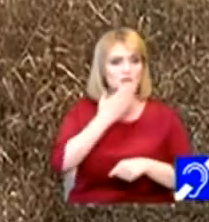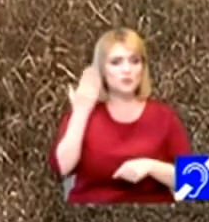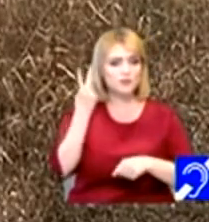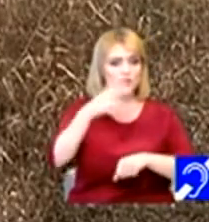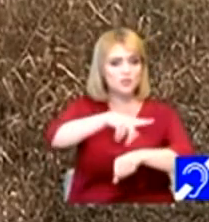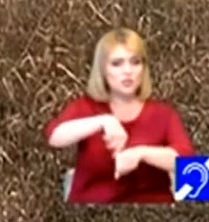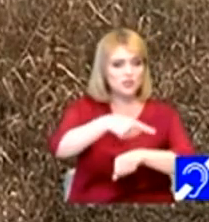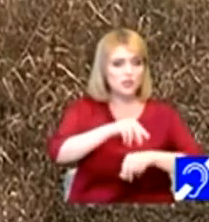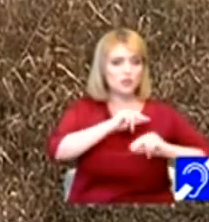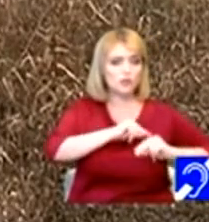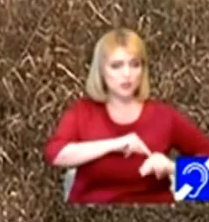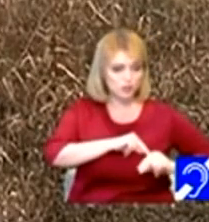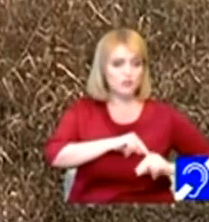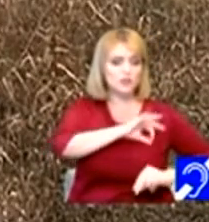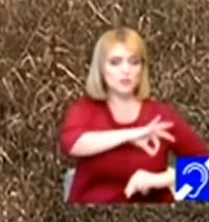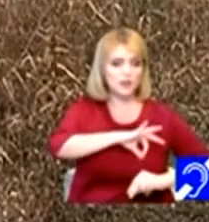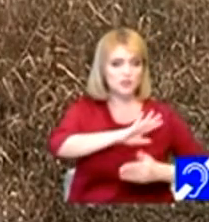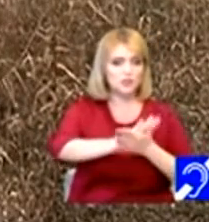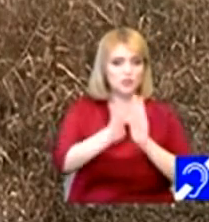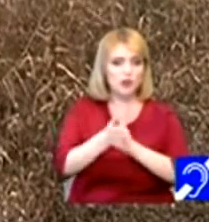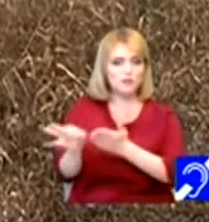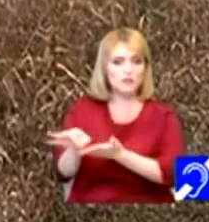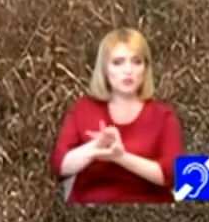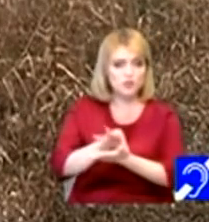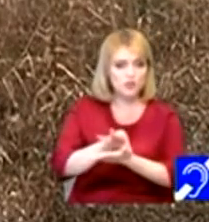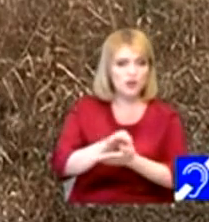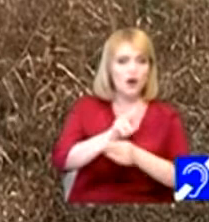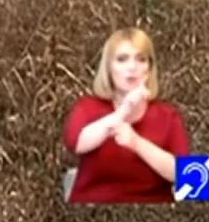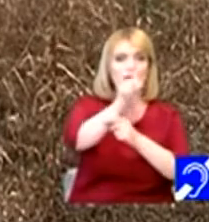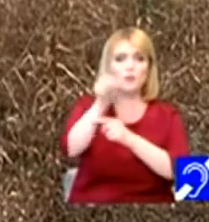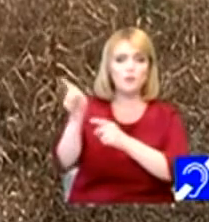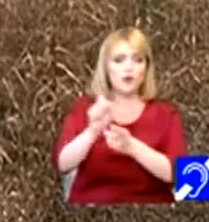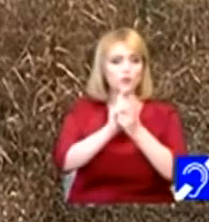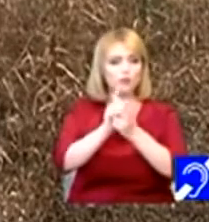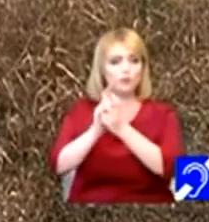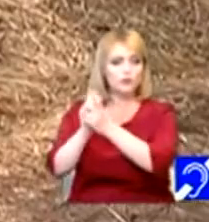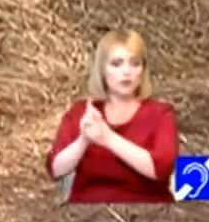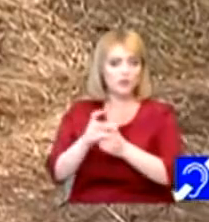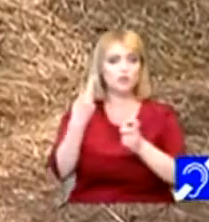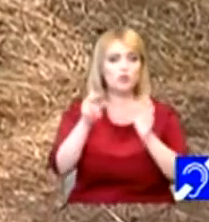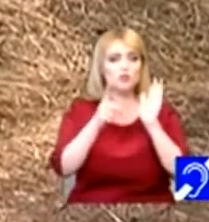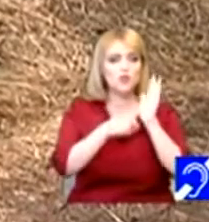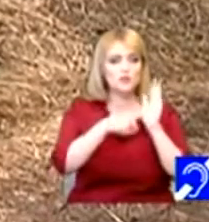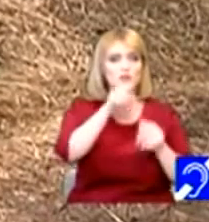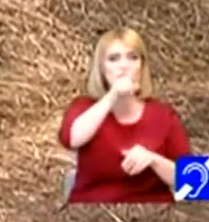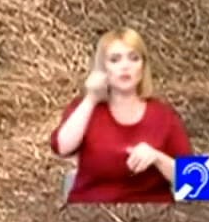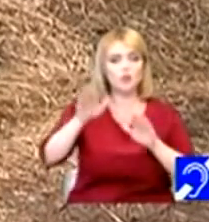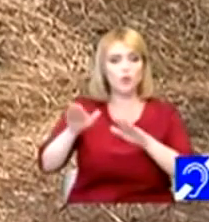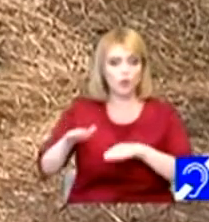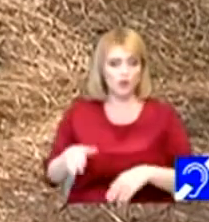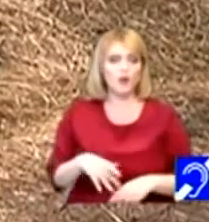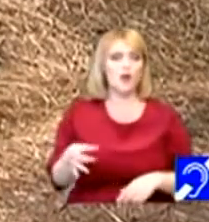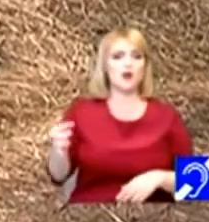24 de ore, angajații Inspectoratului General pentru Situații de Urgență au avut de luptat cu 26 de focare în localitățile din